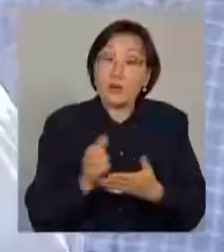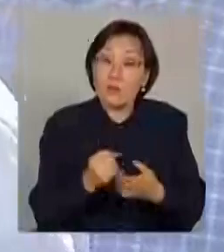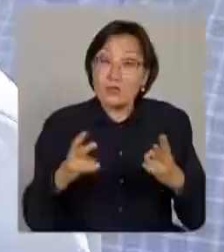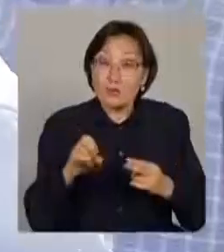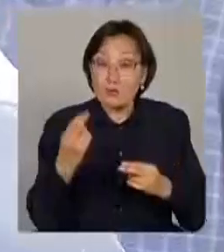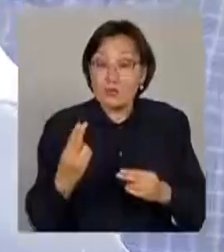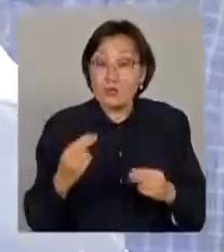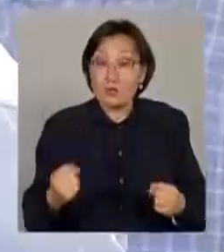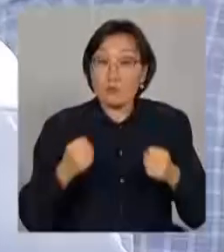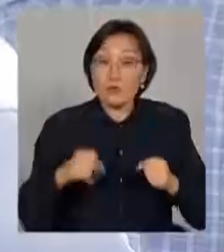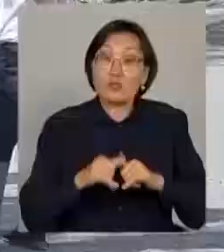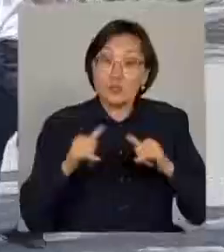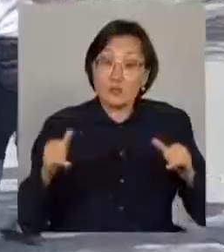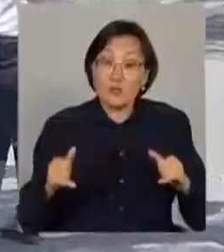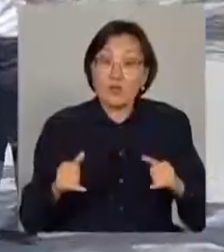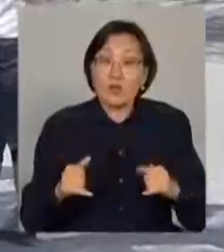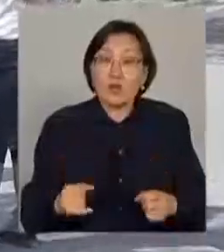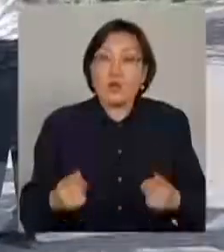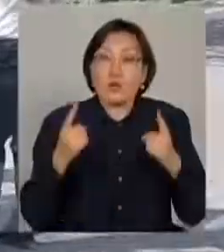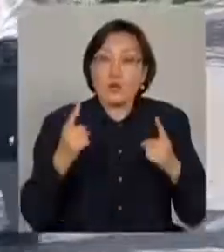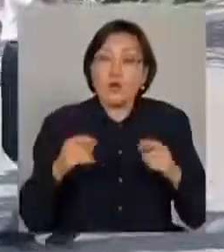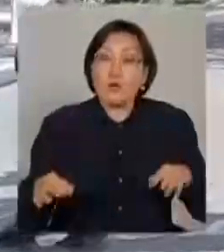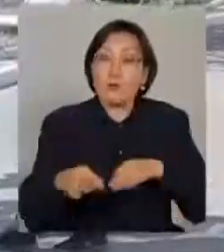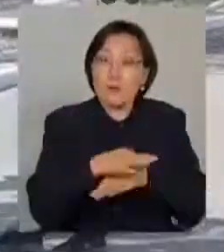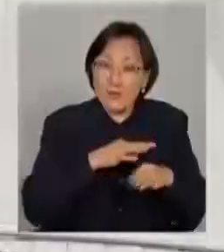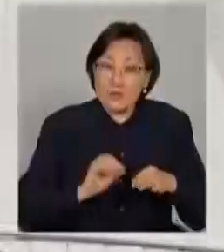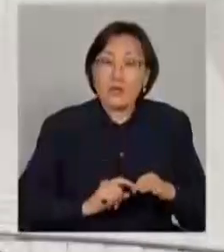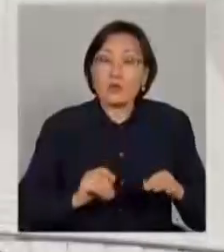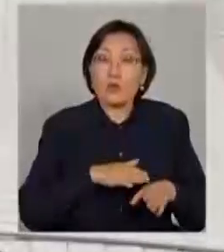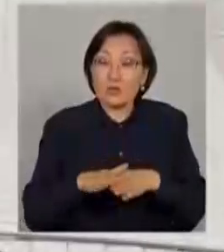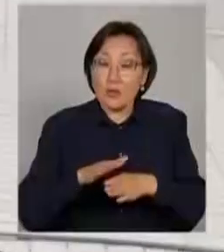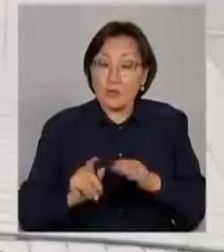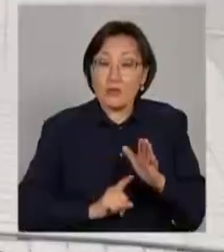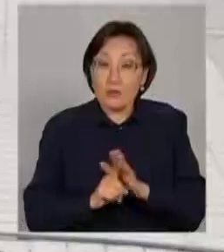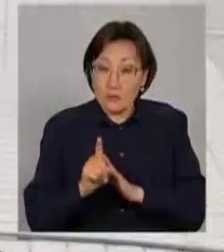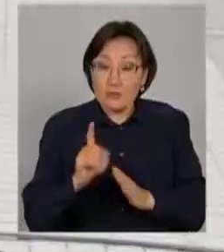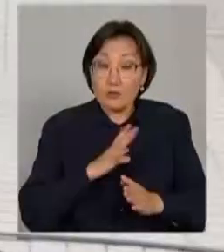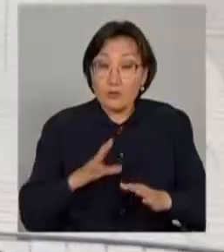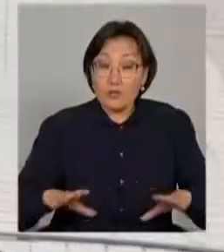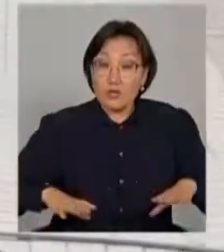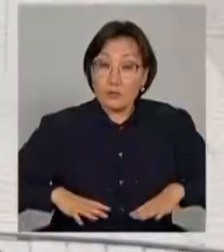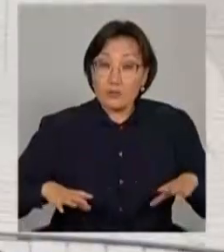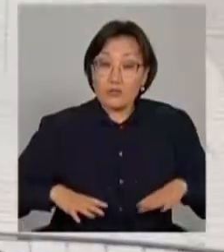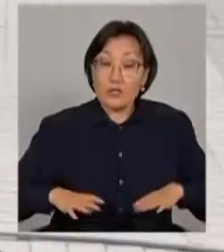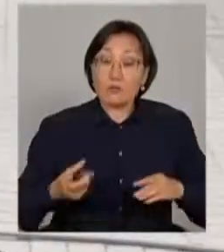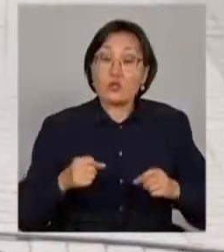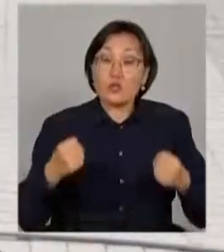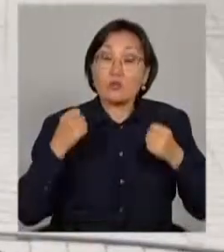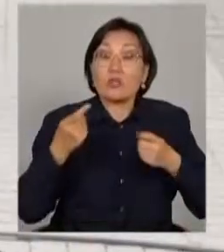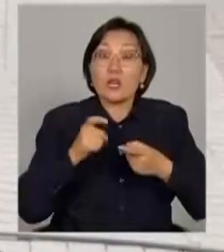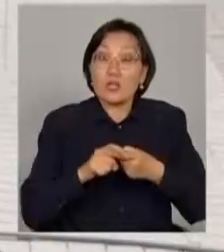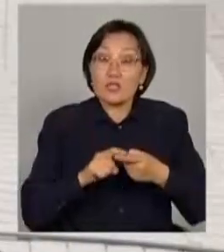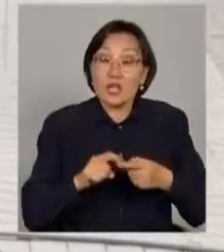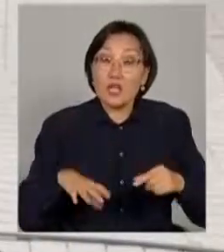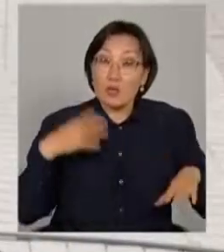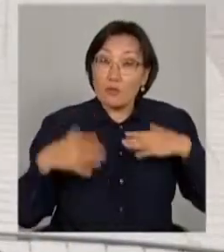спортты әрі қарай жандандыру үшін ілкімді істер қолға алынған деп сендірді. Ат спортына қатысты ипподромның жоқтығын растаймын.